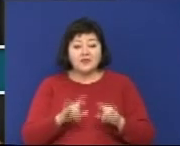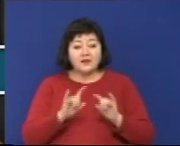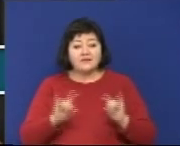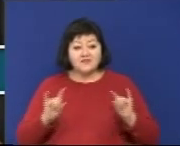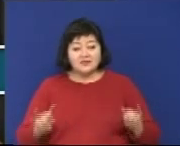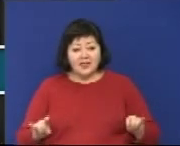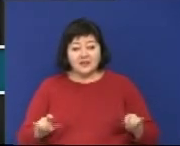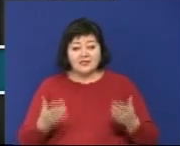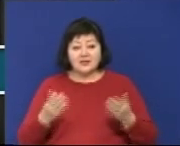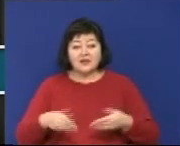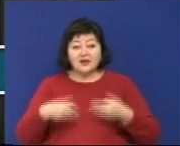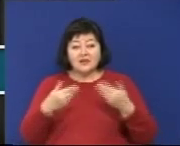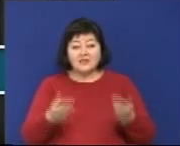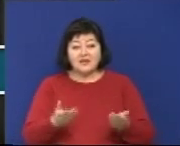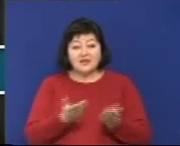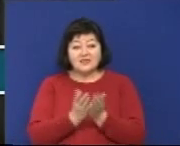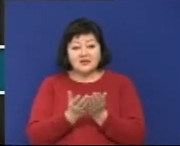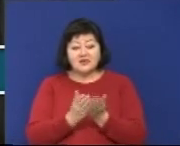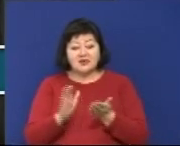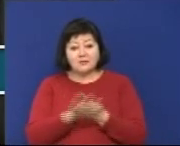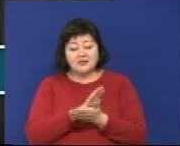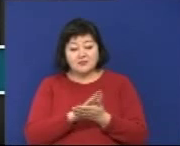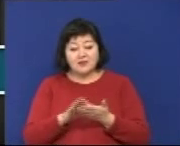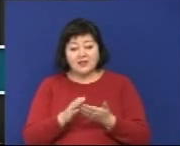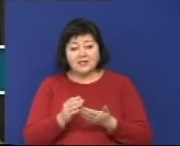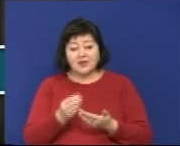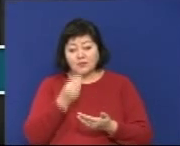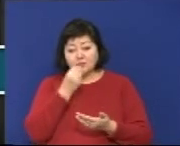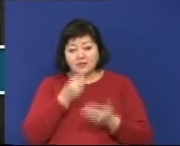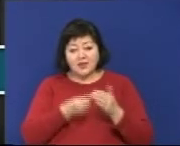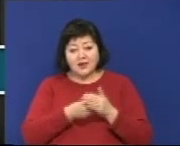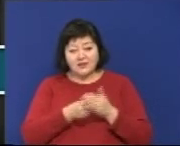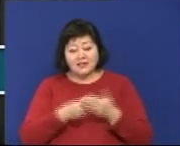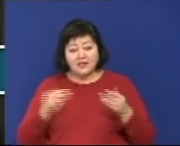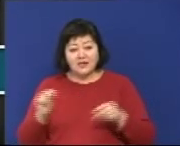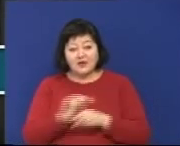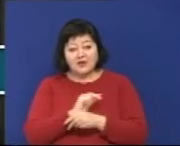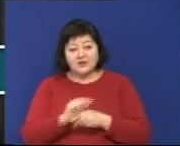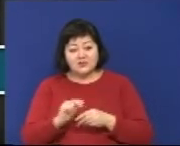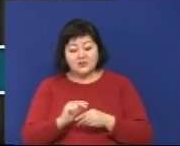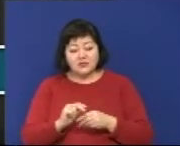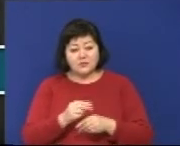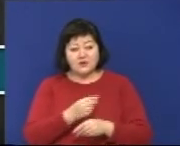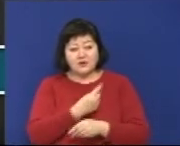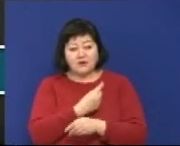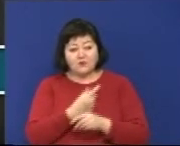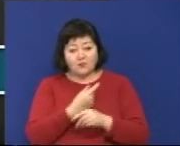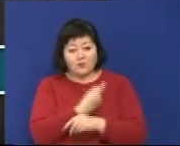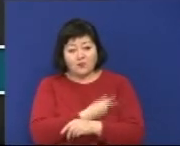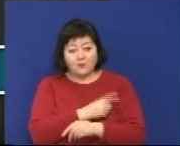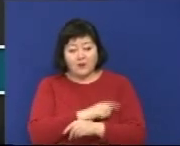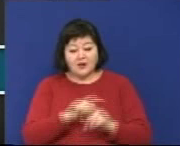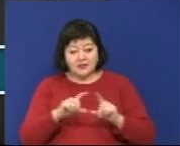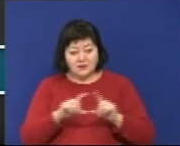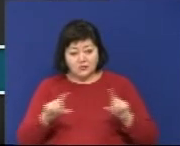определить, там, книги дать, там, питание бесплатно дать и так далее. Лечебные учреждения, да, то есть они обращаются, они просят все